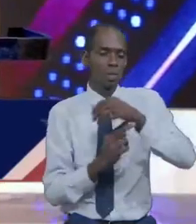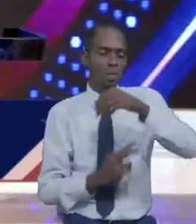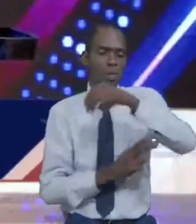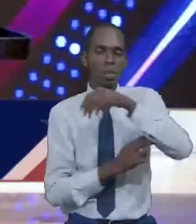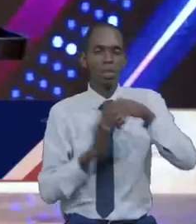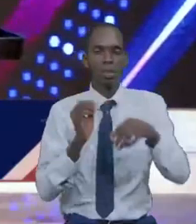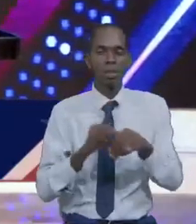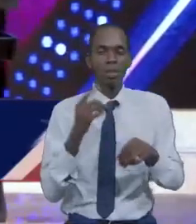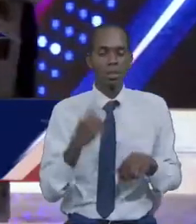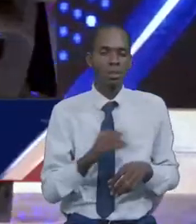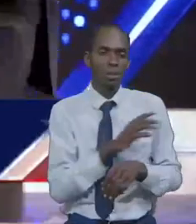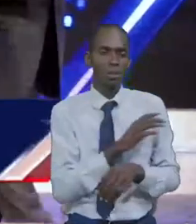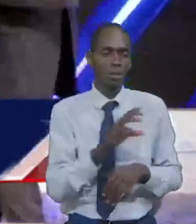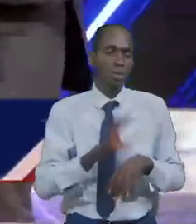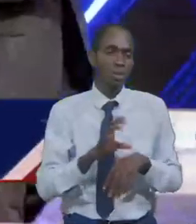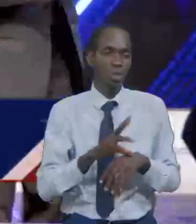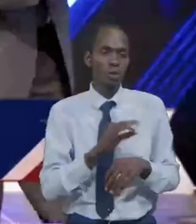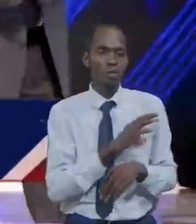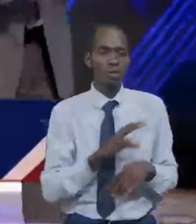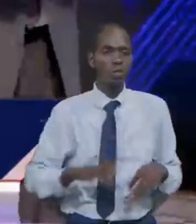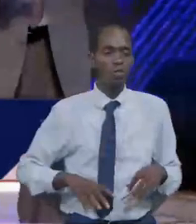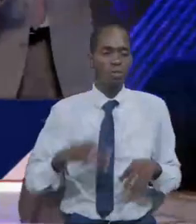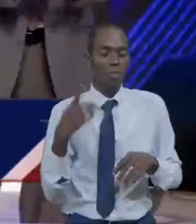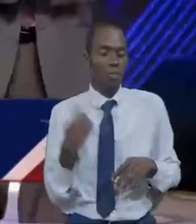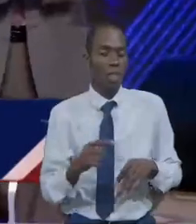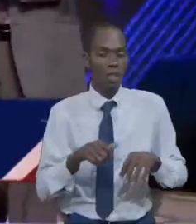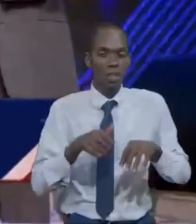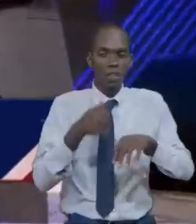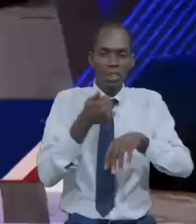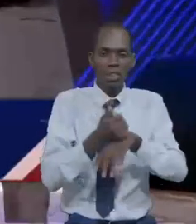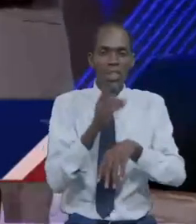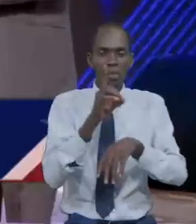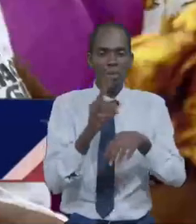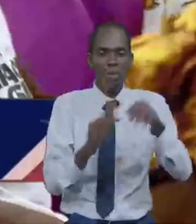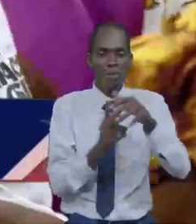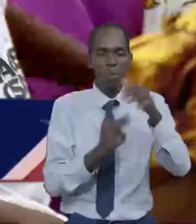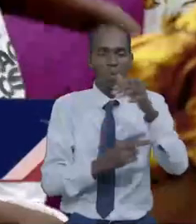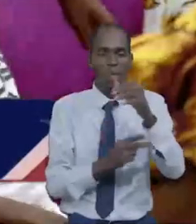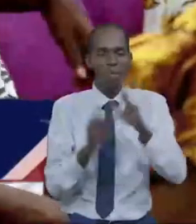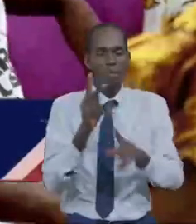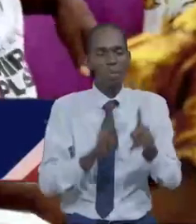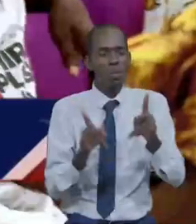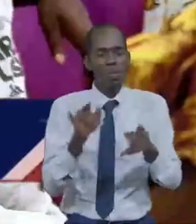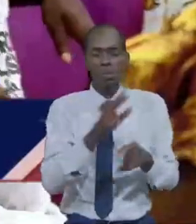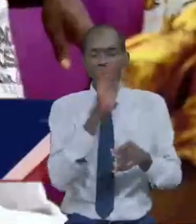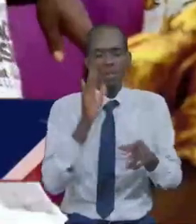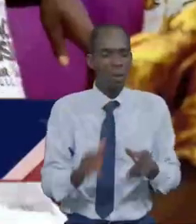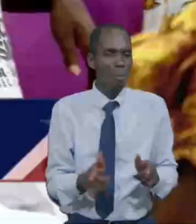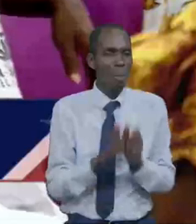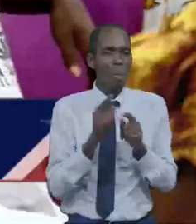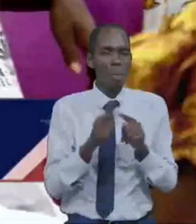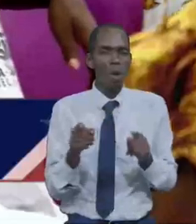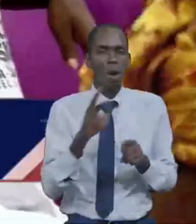Christ. Les colonnes établies qu'il a consultées, les gens qu'il a rencontrés, les colonnes dans